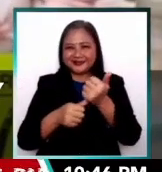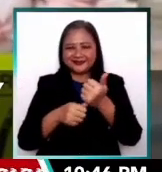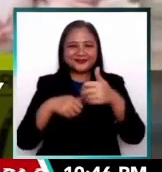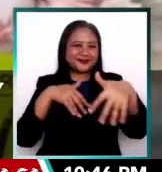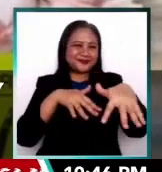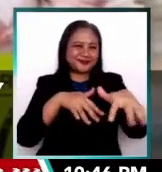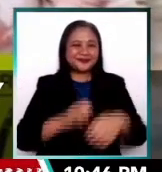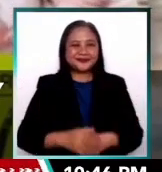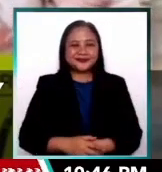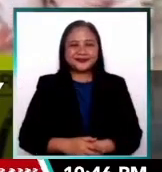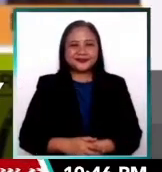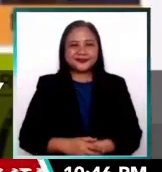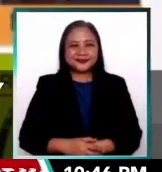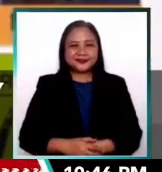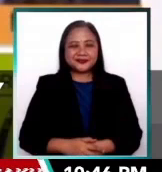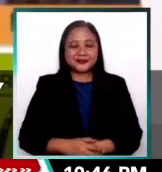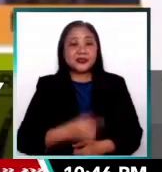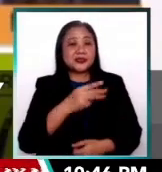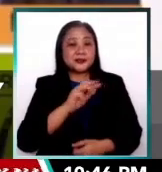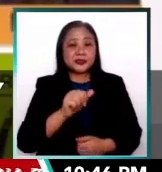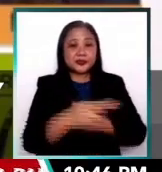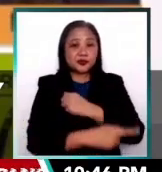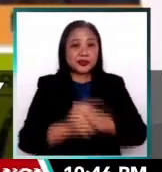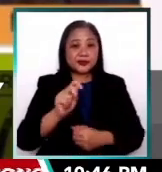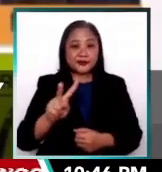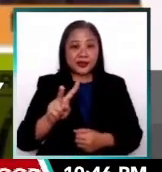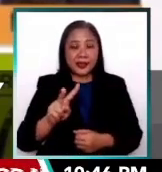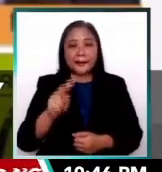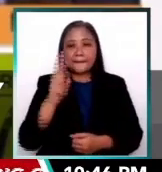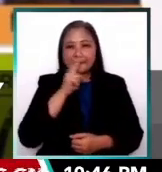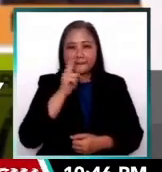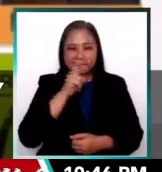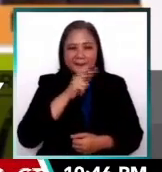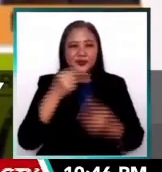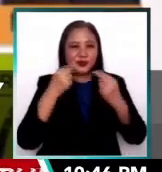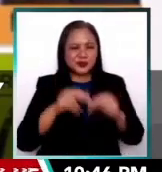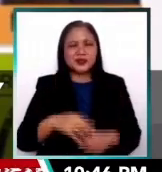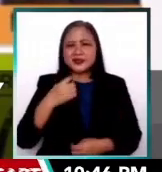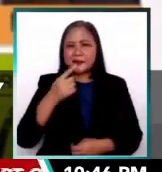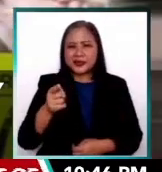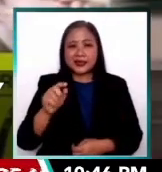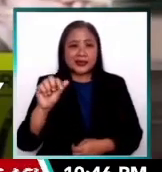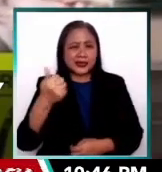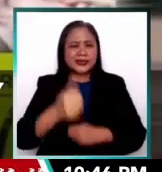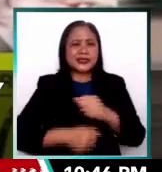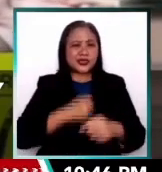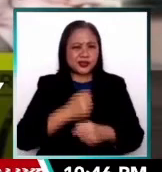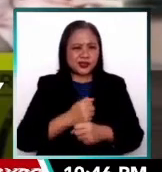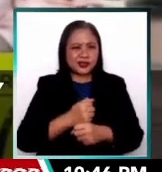Sa panayam ng GMA Regional TV Balitang Bisdak kay Rhea Cresti, sinabi niyang 10 taon na raw ang